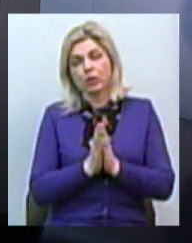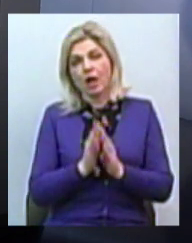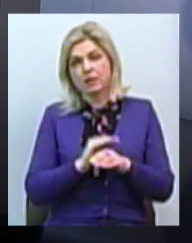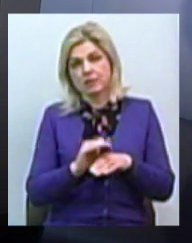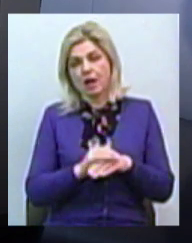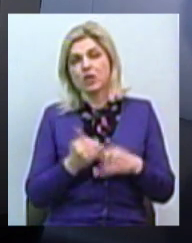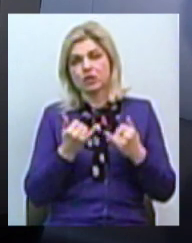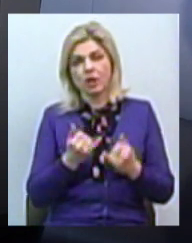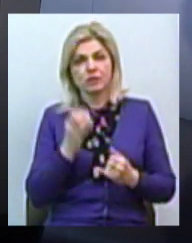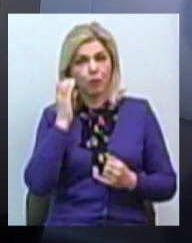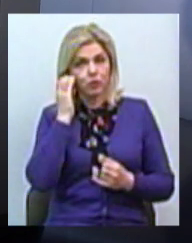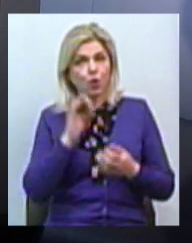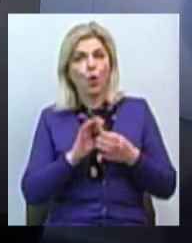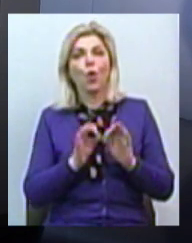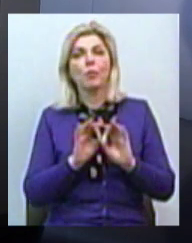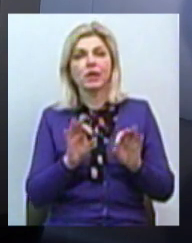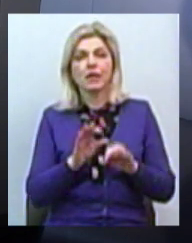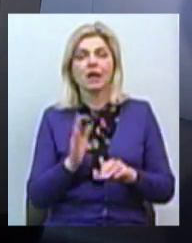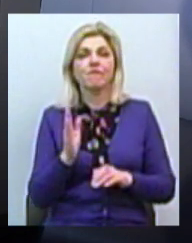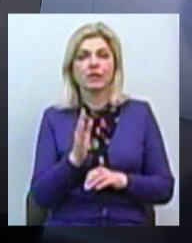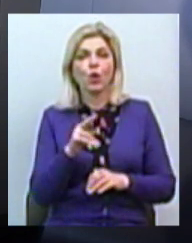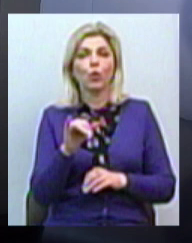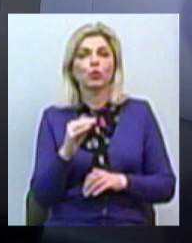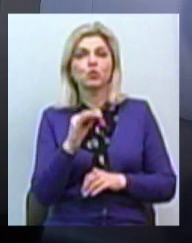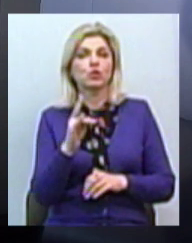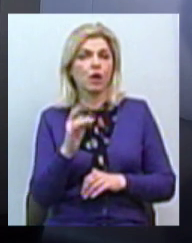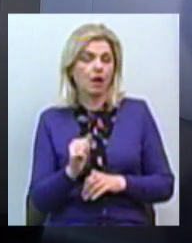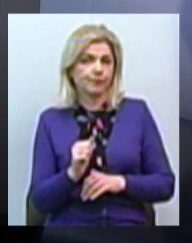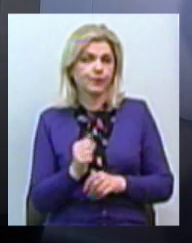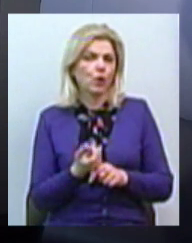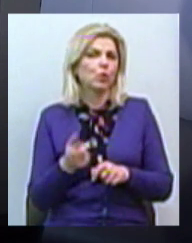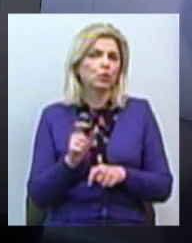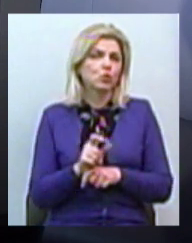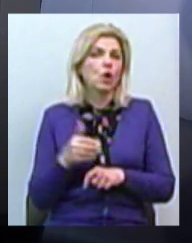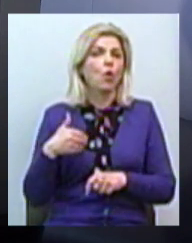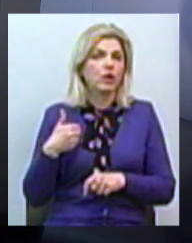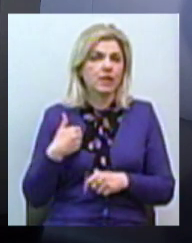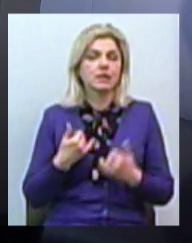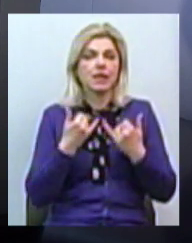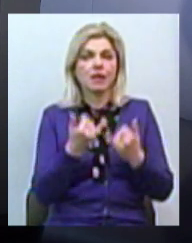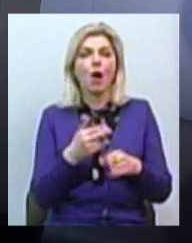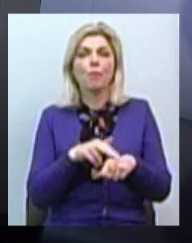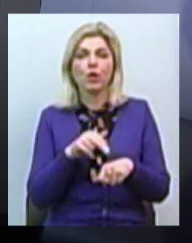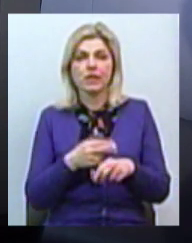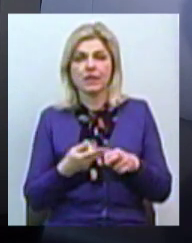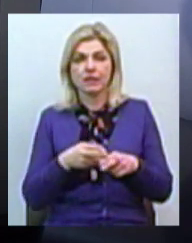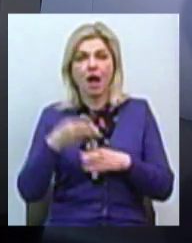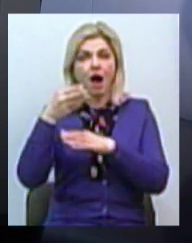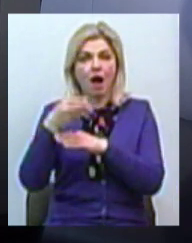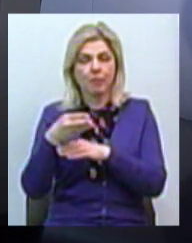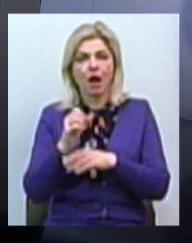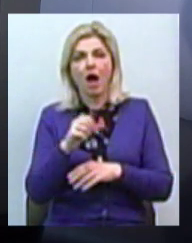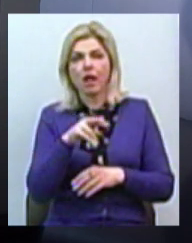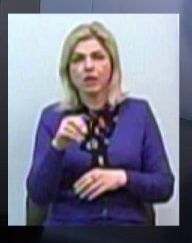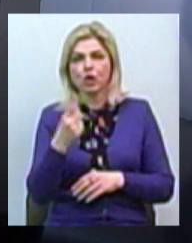ми прослухали коментар Віталія Душка. Дуже корисні для поліції ці камери, але 120